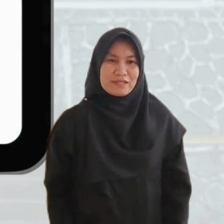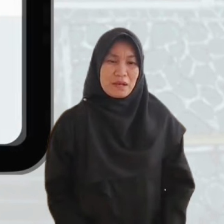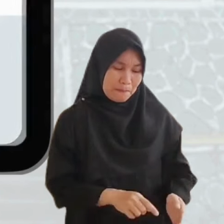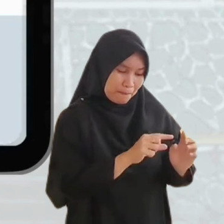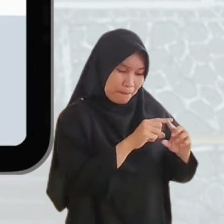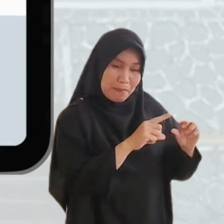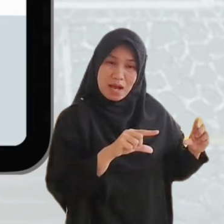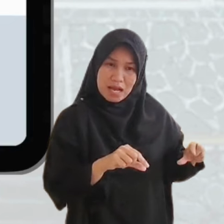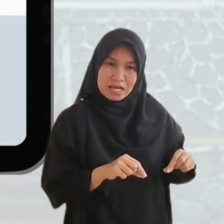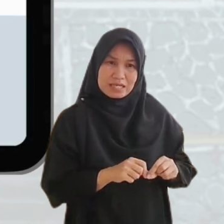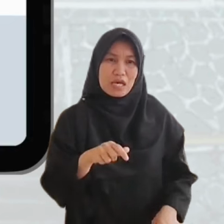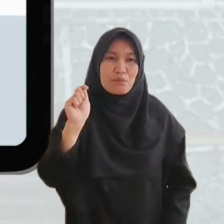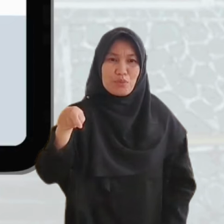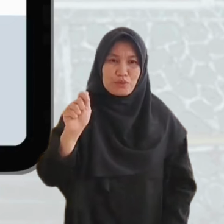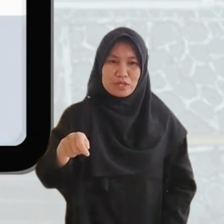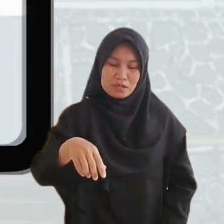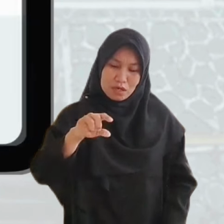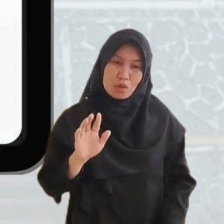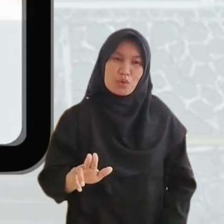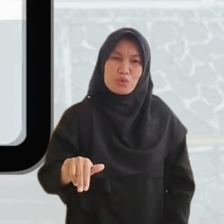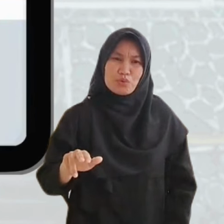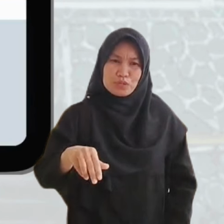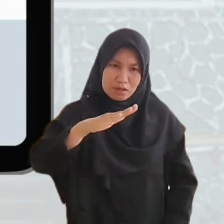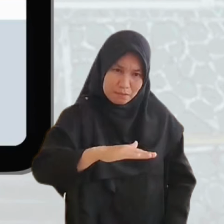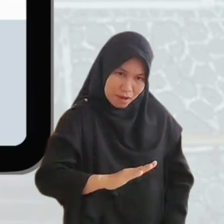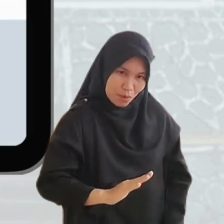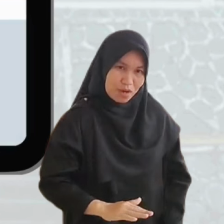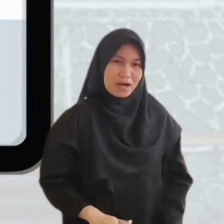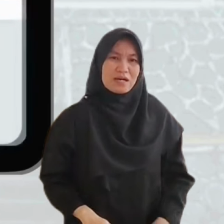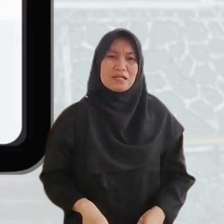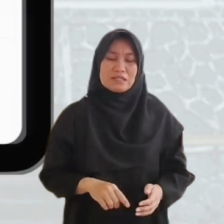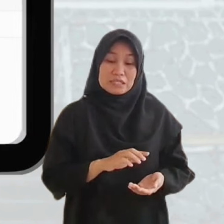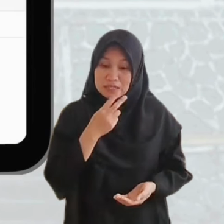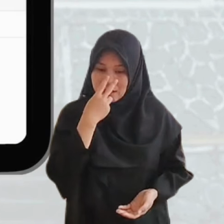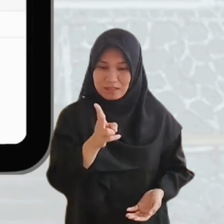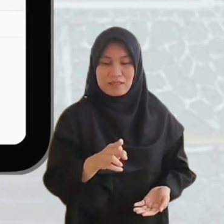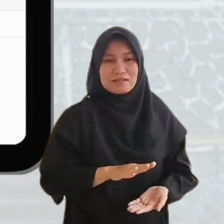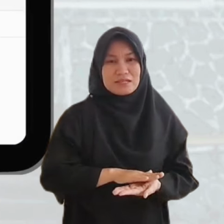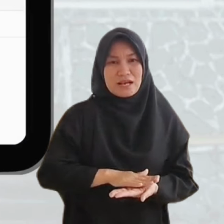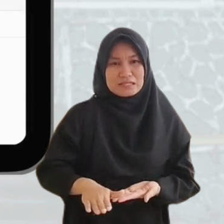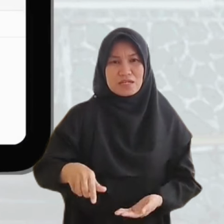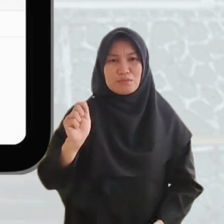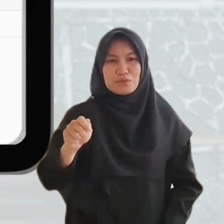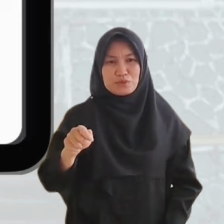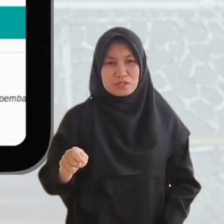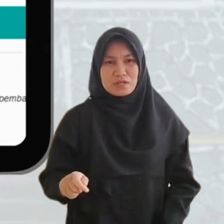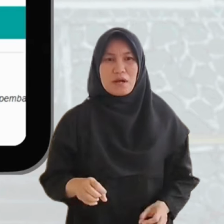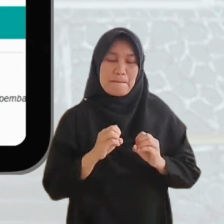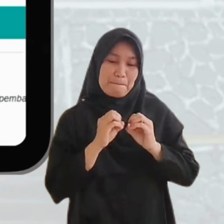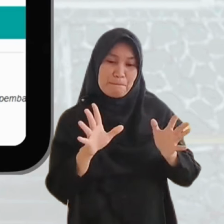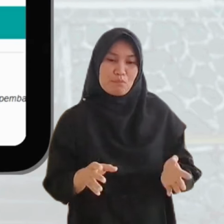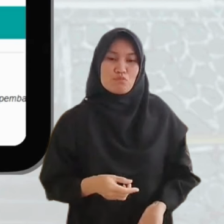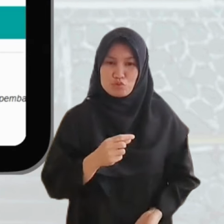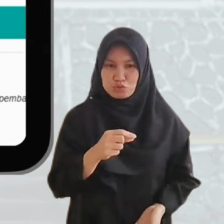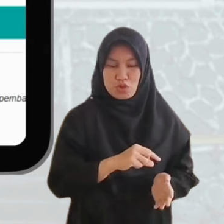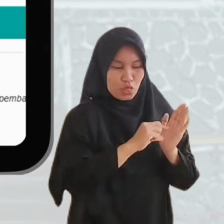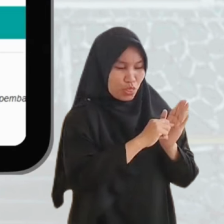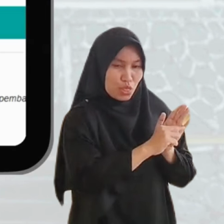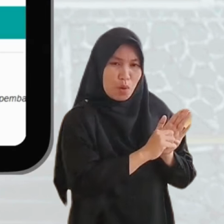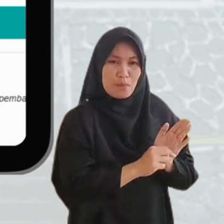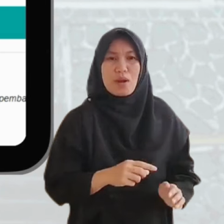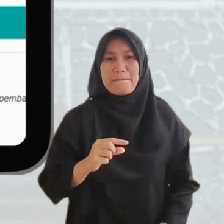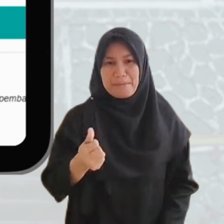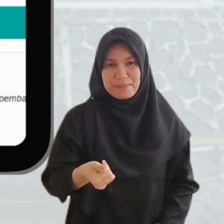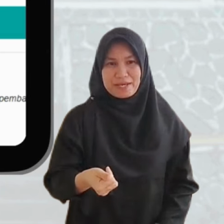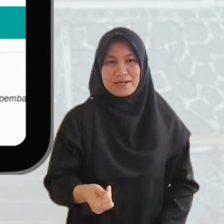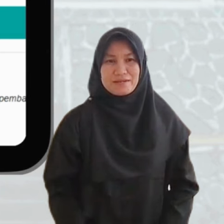permohonan. Pilih opsi sudah bayar, lalu klik kode perkara yang dituju, klik bagian putusan, lalu gulir ke bawah dan jika